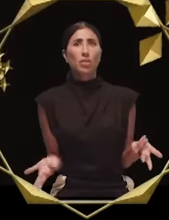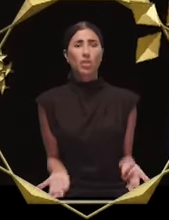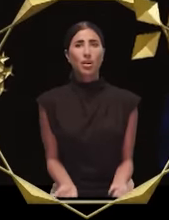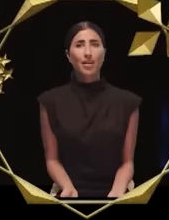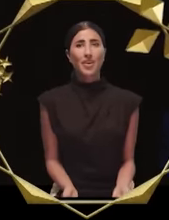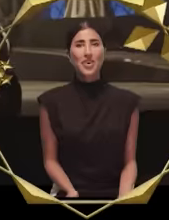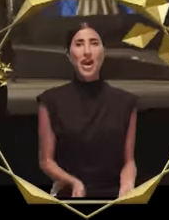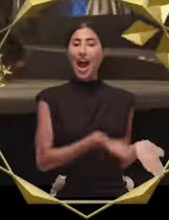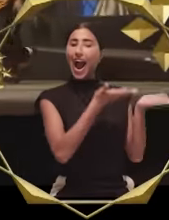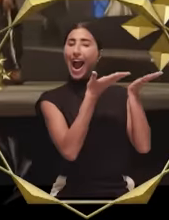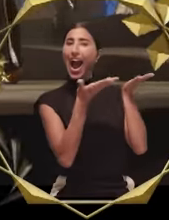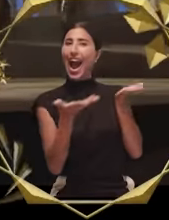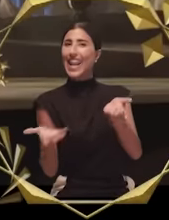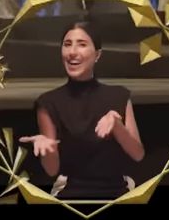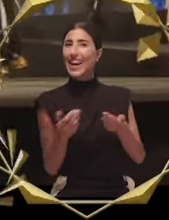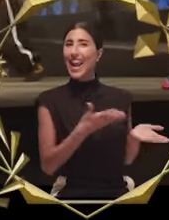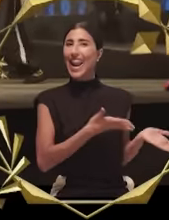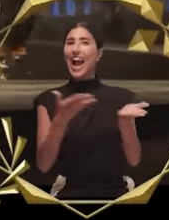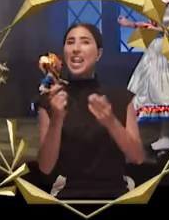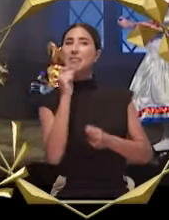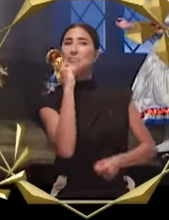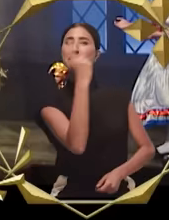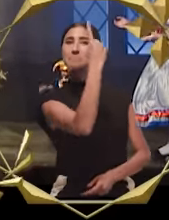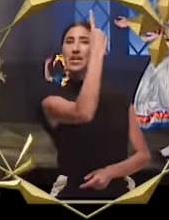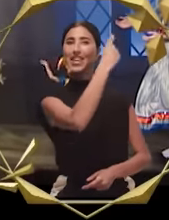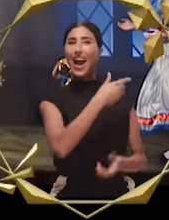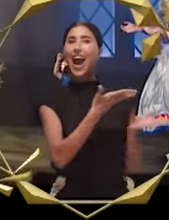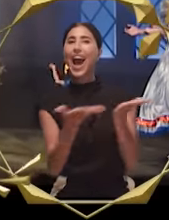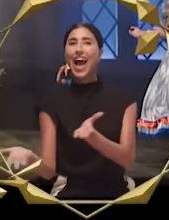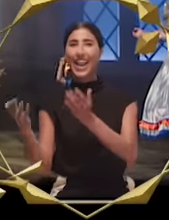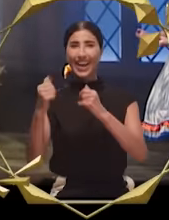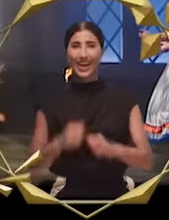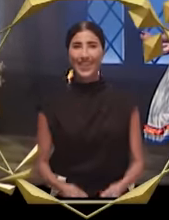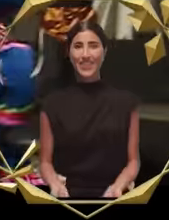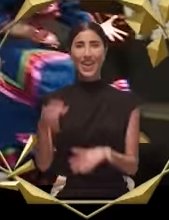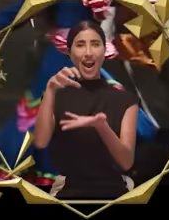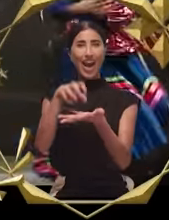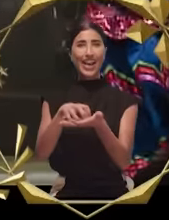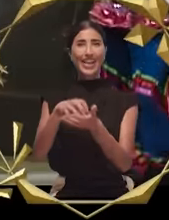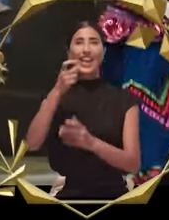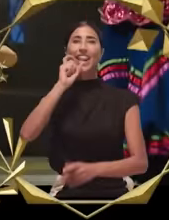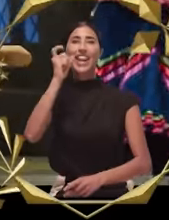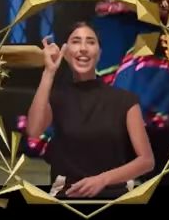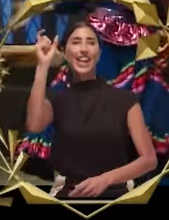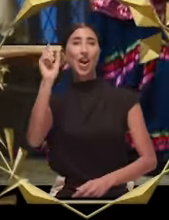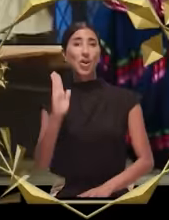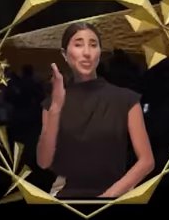يتهيأ لي أهلا لالالي سهلا لالالي في كيف اللالالالي